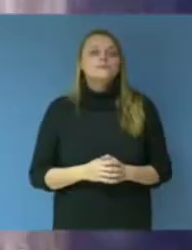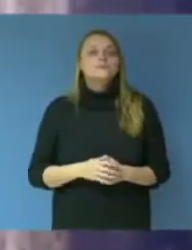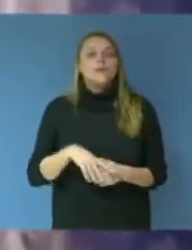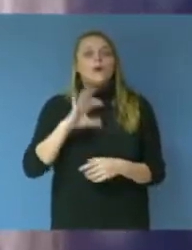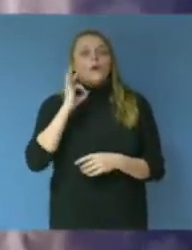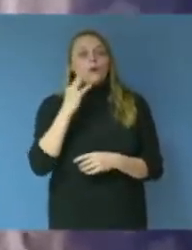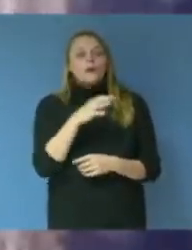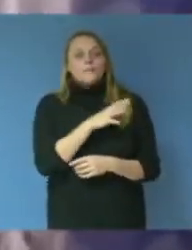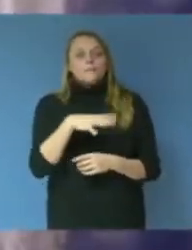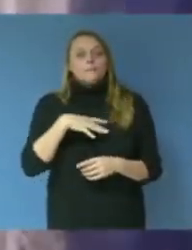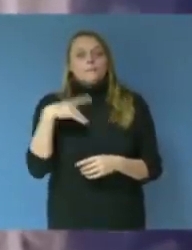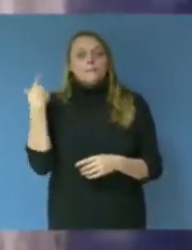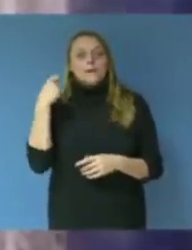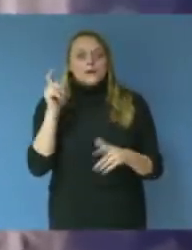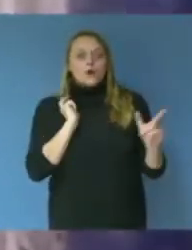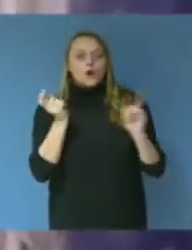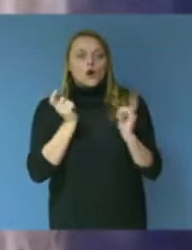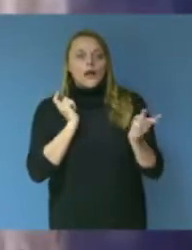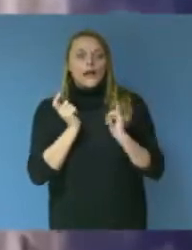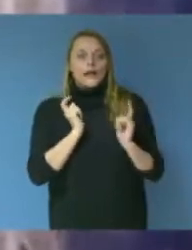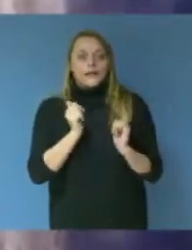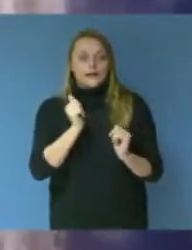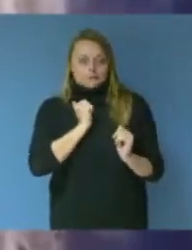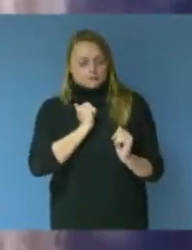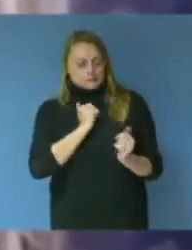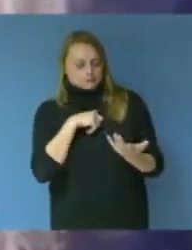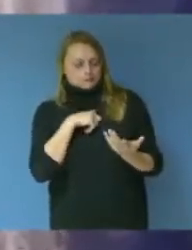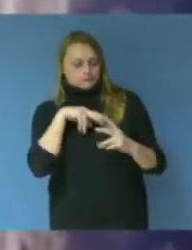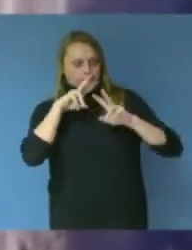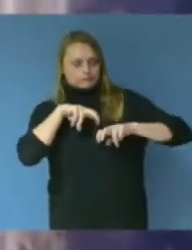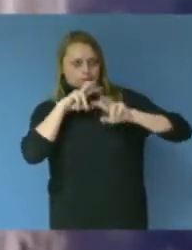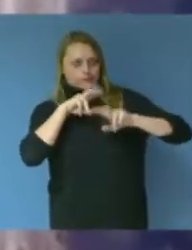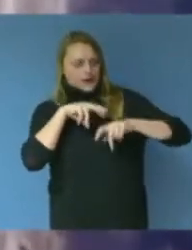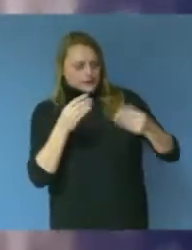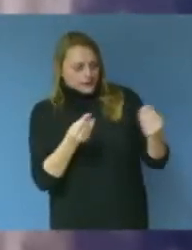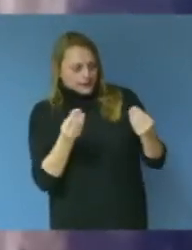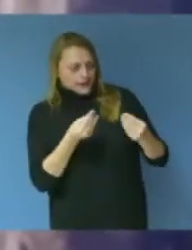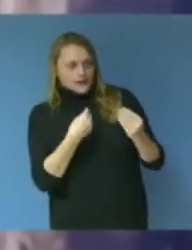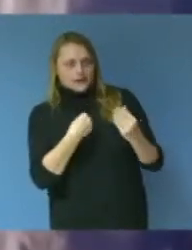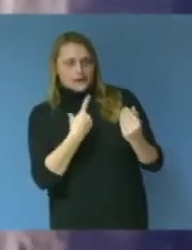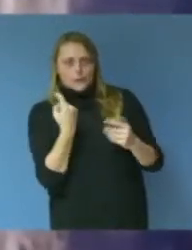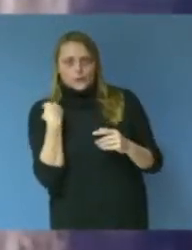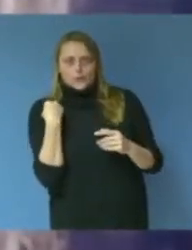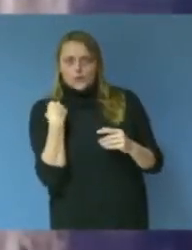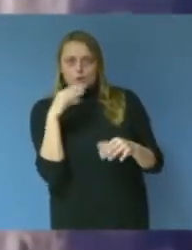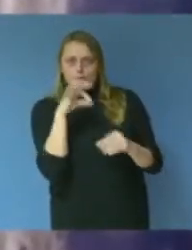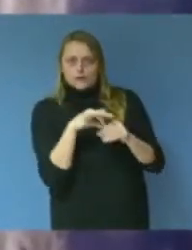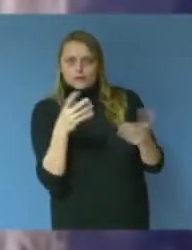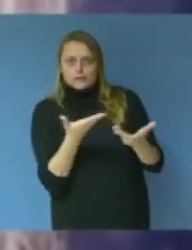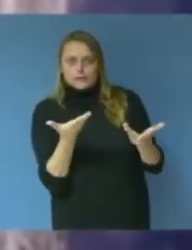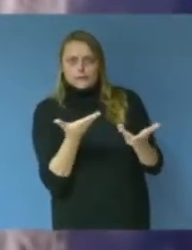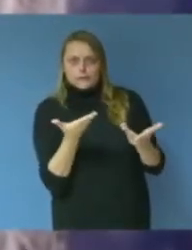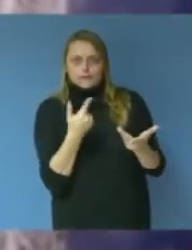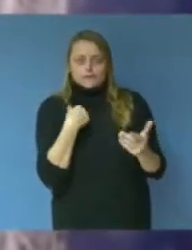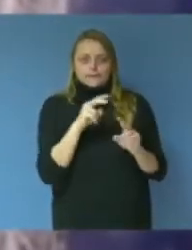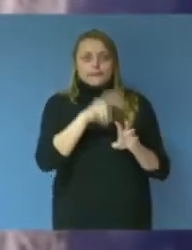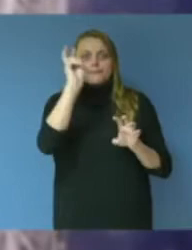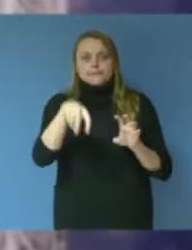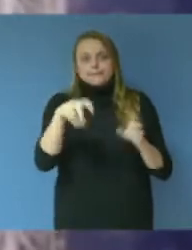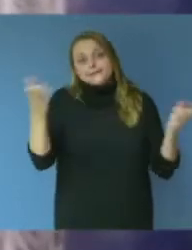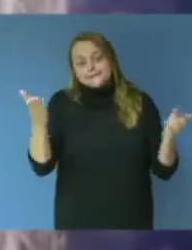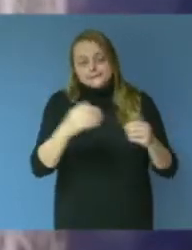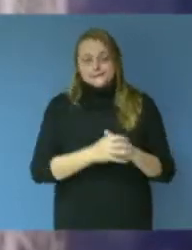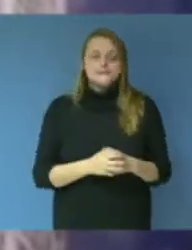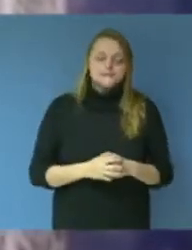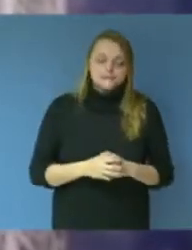collègues, merci. J'étais en train de chercher effectivement où était cette délibération, puisque vous l'avez dépassée. Alors, tout d'abord, la création